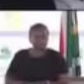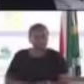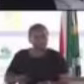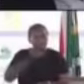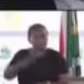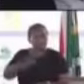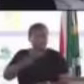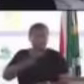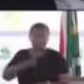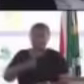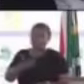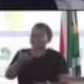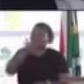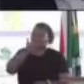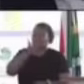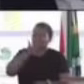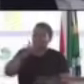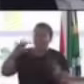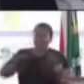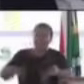yingakho kungijabulisa kakhulu